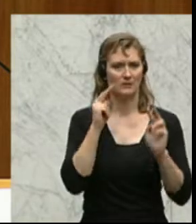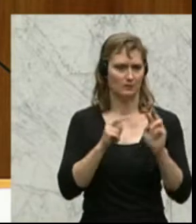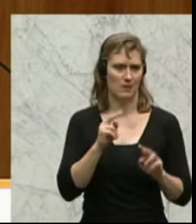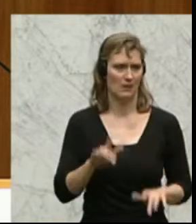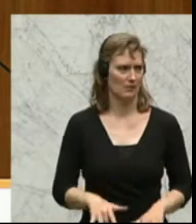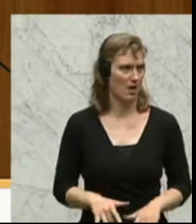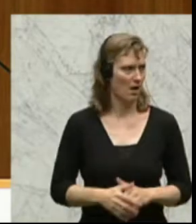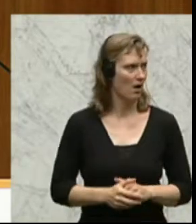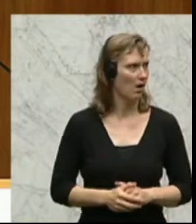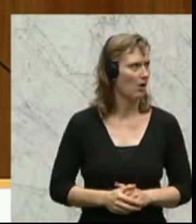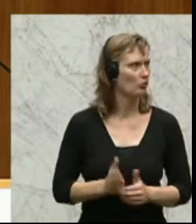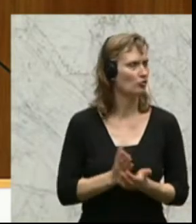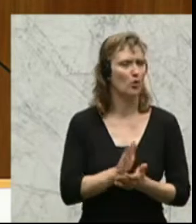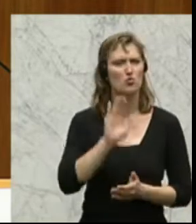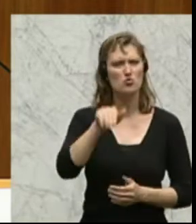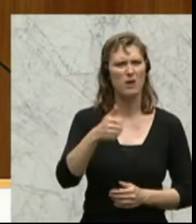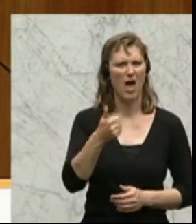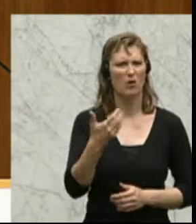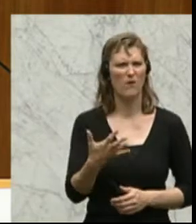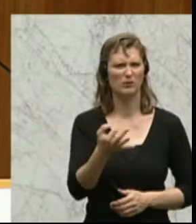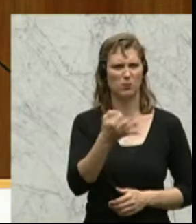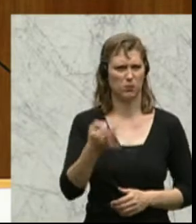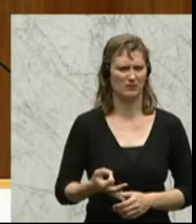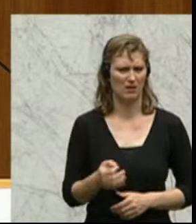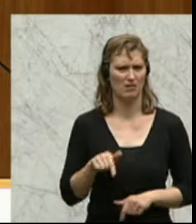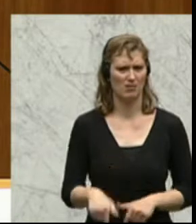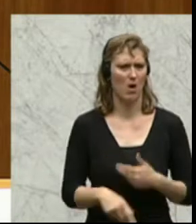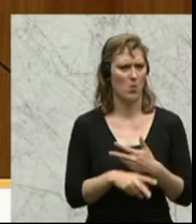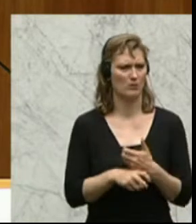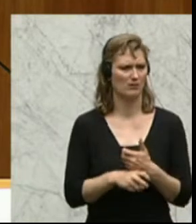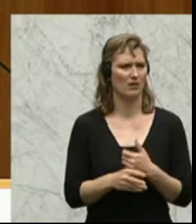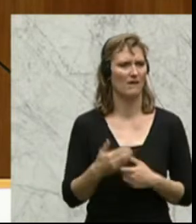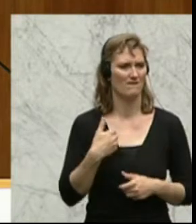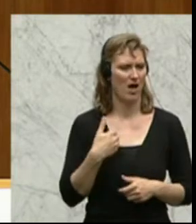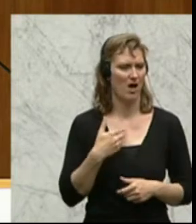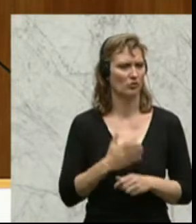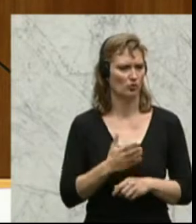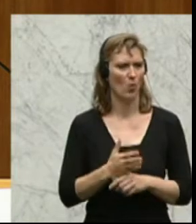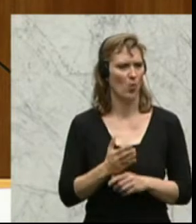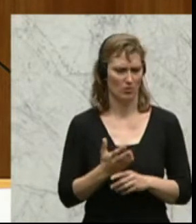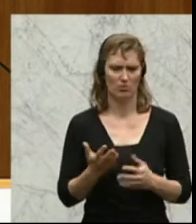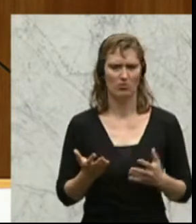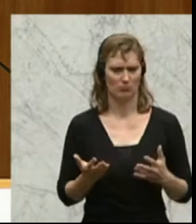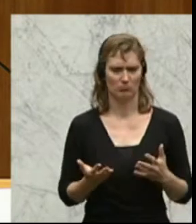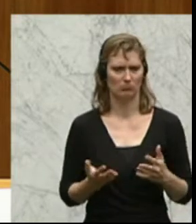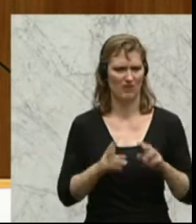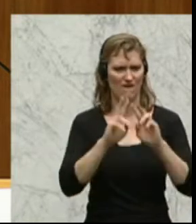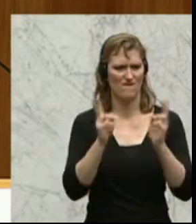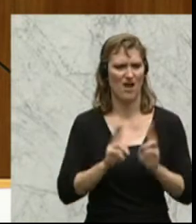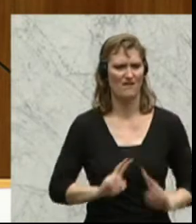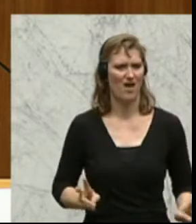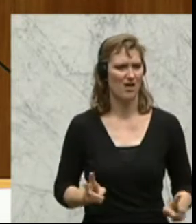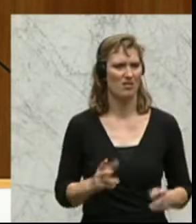über 51% hat Österreich darüber hinaus auch die weltweit